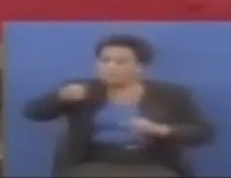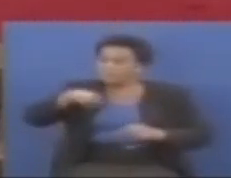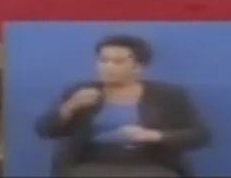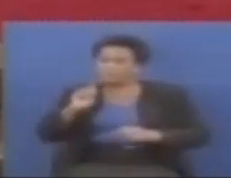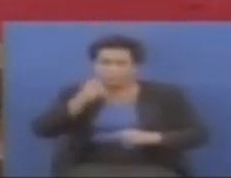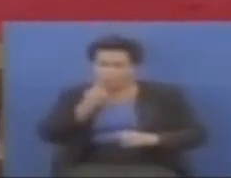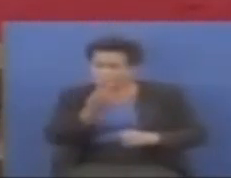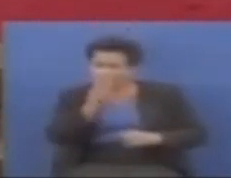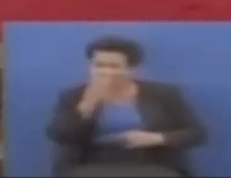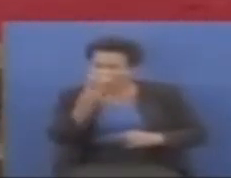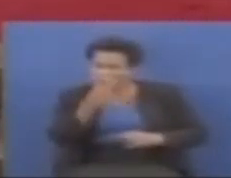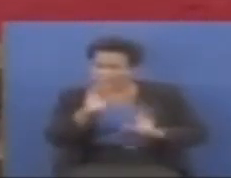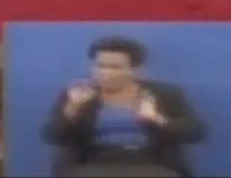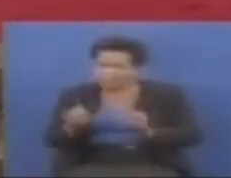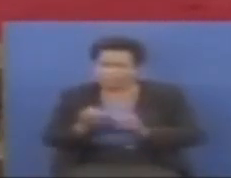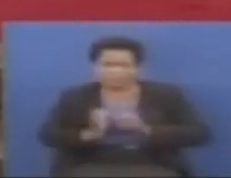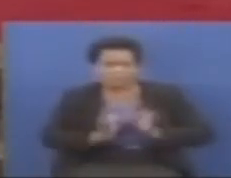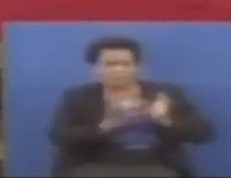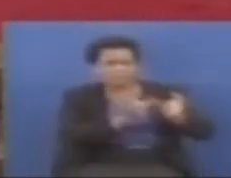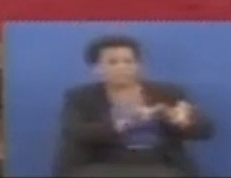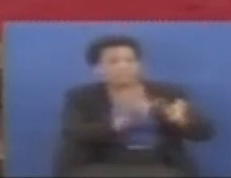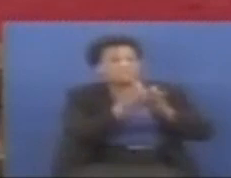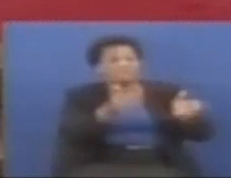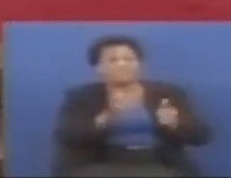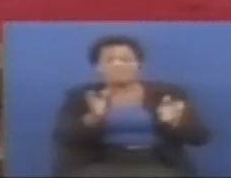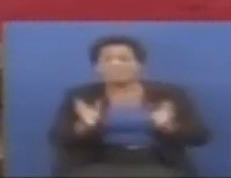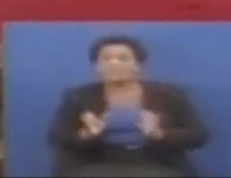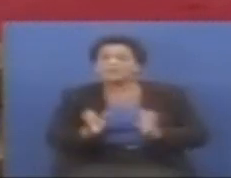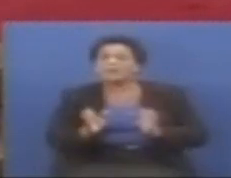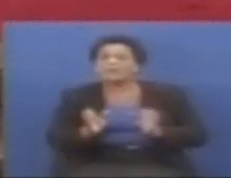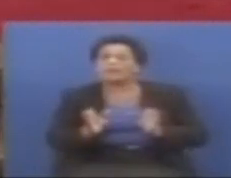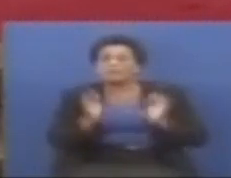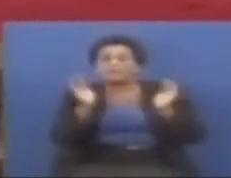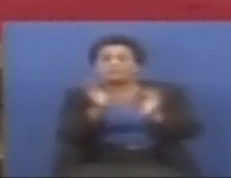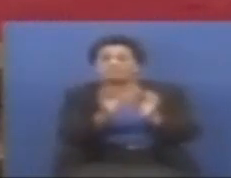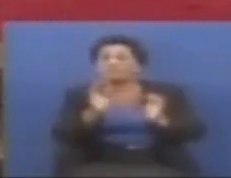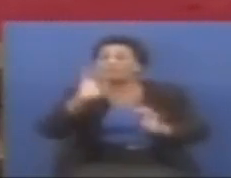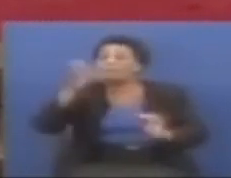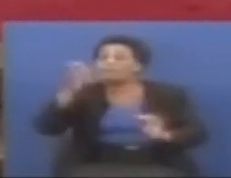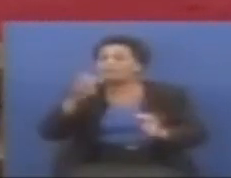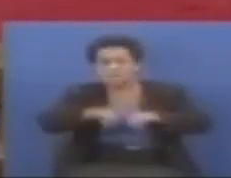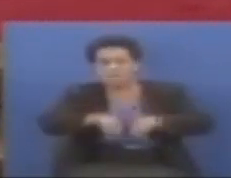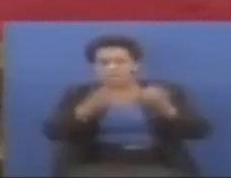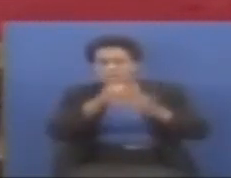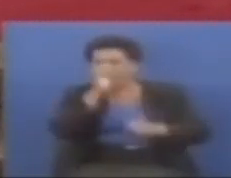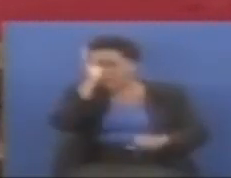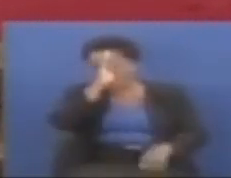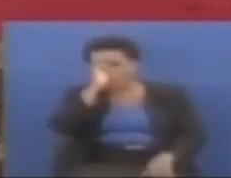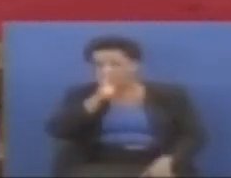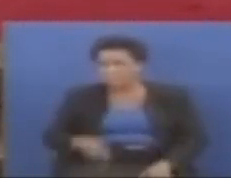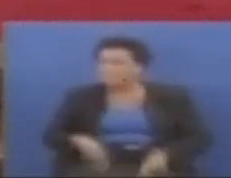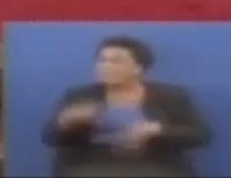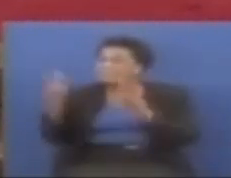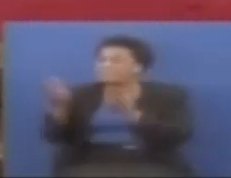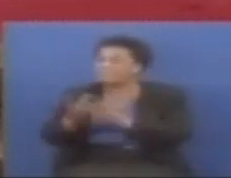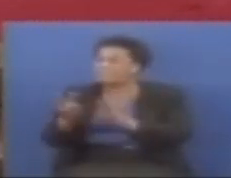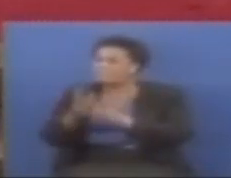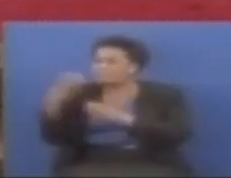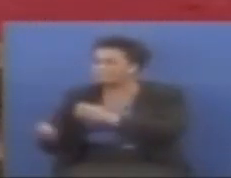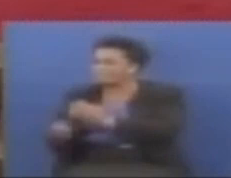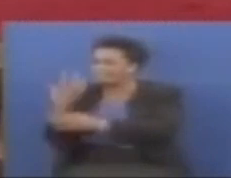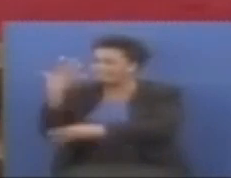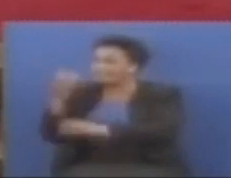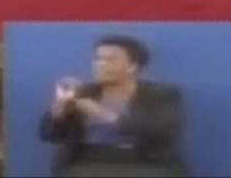serikali itawatafutia soko la uhakika la kuuza maparachichi yao? Kwa sababu nchi ya Uganda